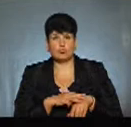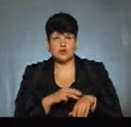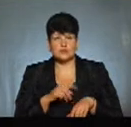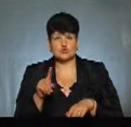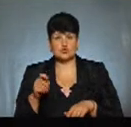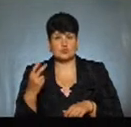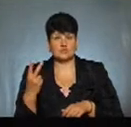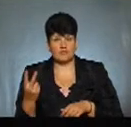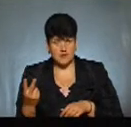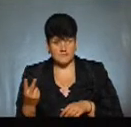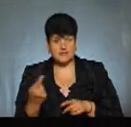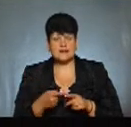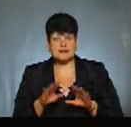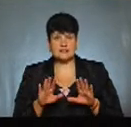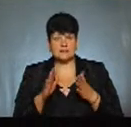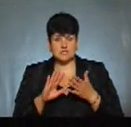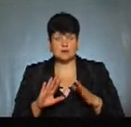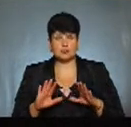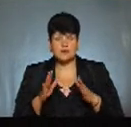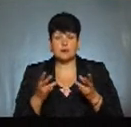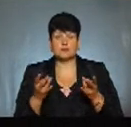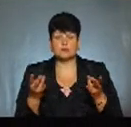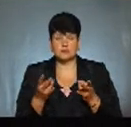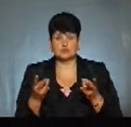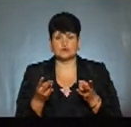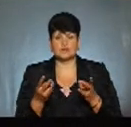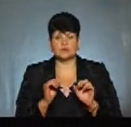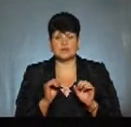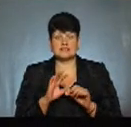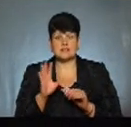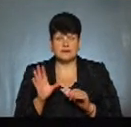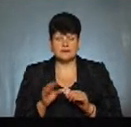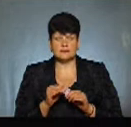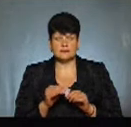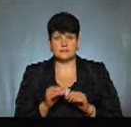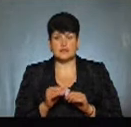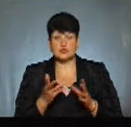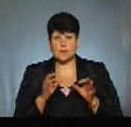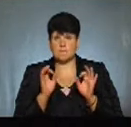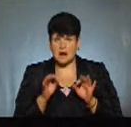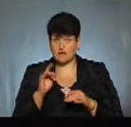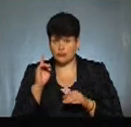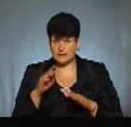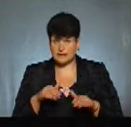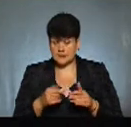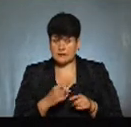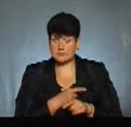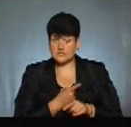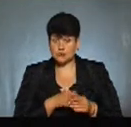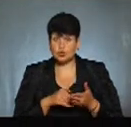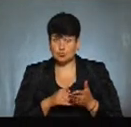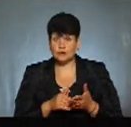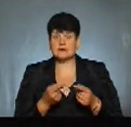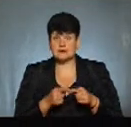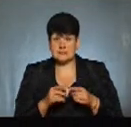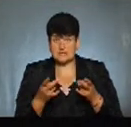102, тому що це є надзвичайна подія, яка потребує координації усіх сил. Якщо ви вмієте правильно надати медичну допомогу, звичайно, це